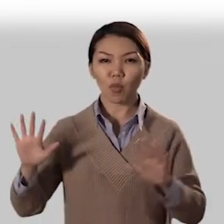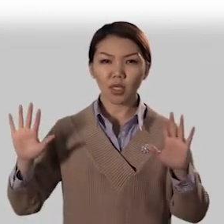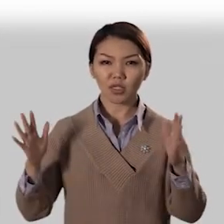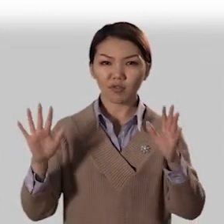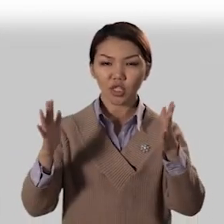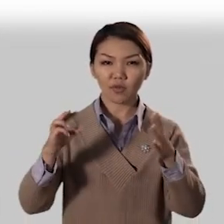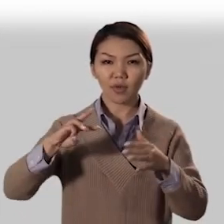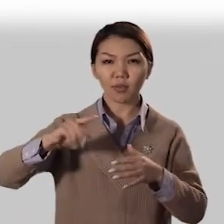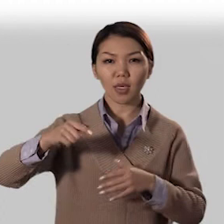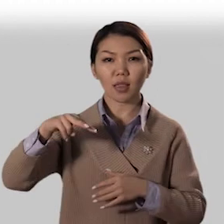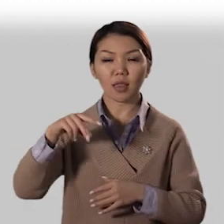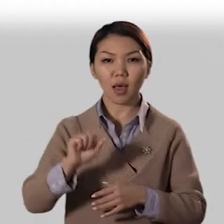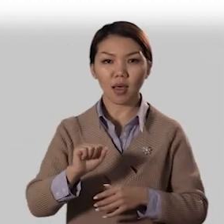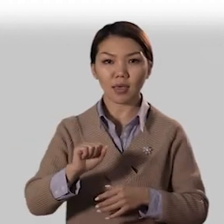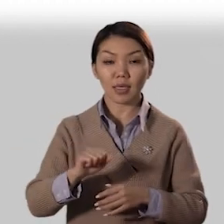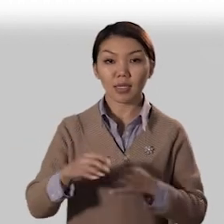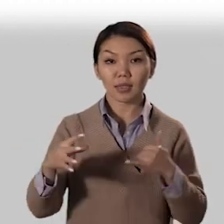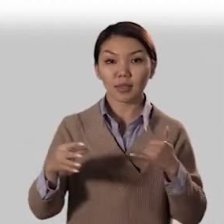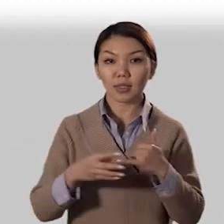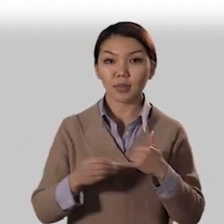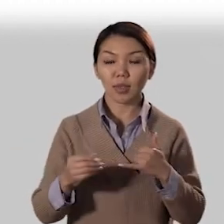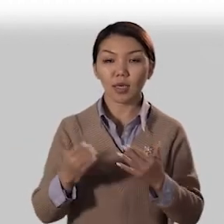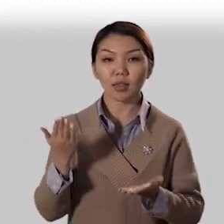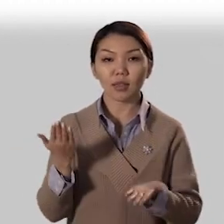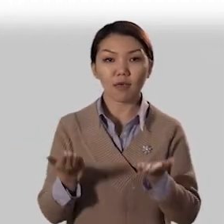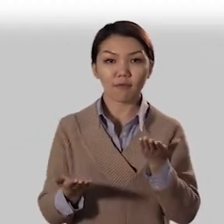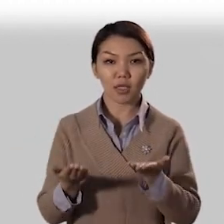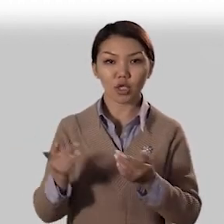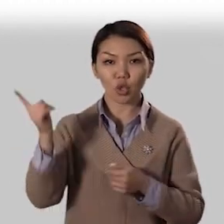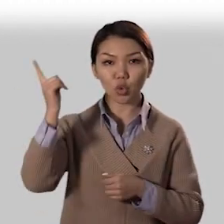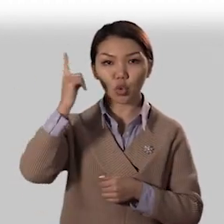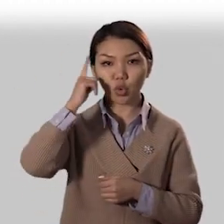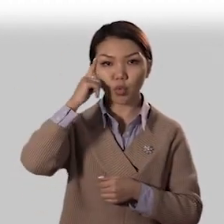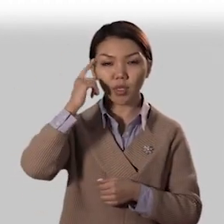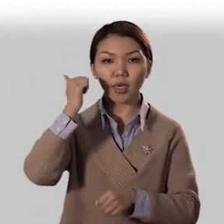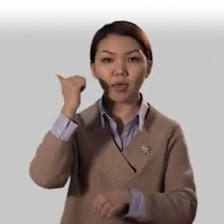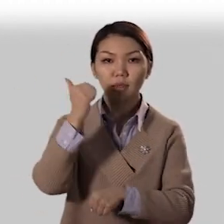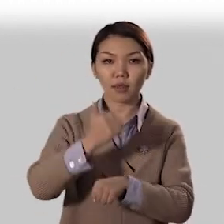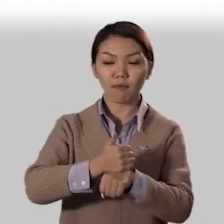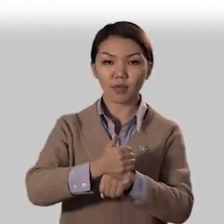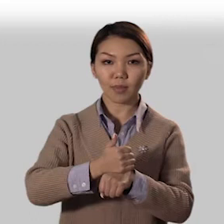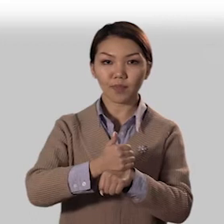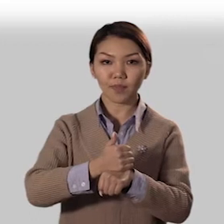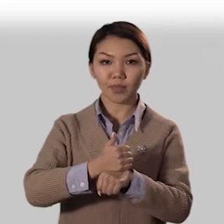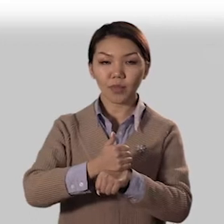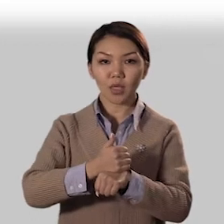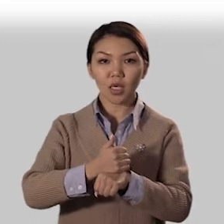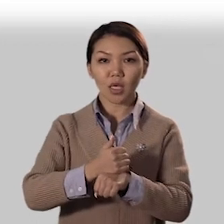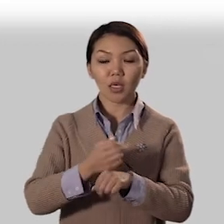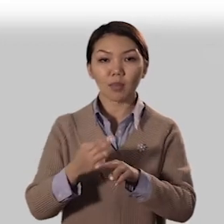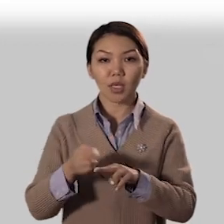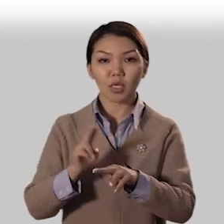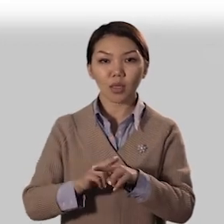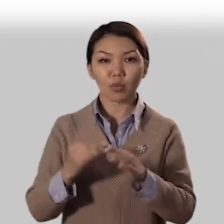могла земля наверно думает о главном и потому сегодня